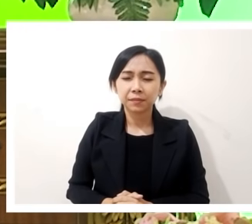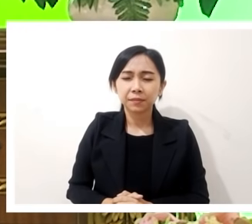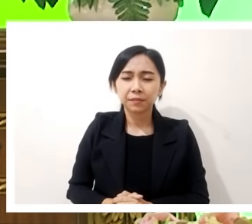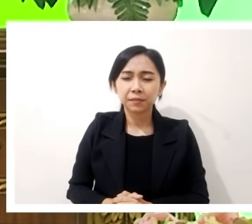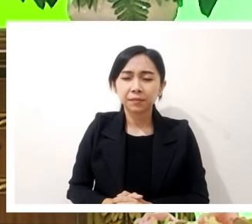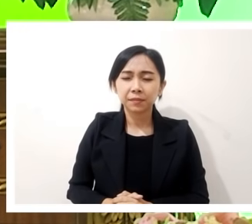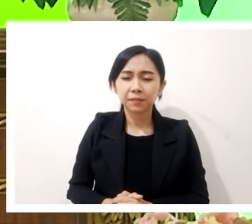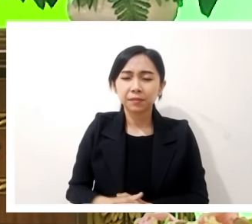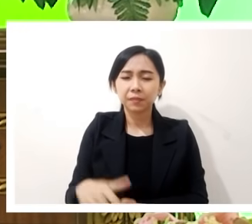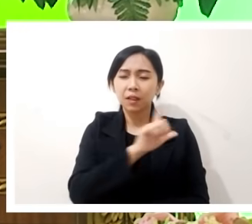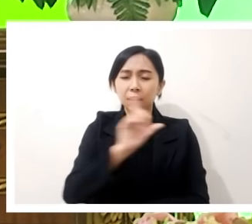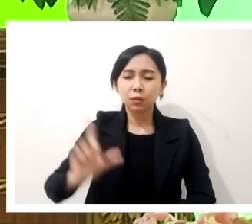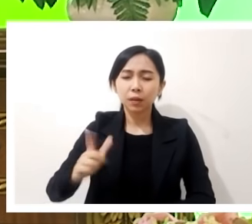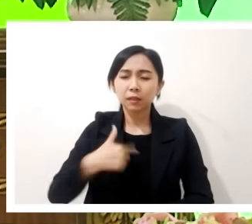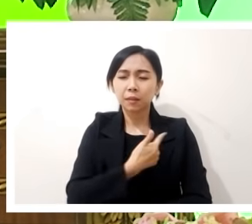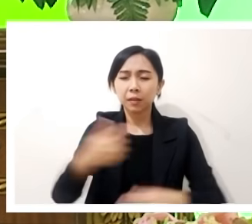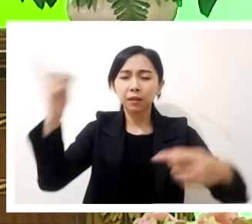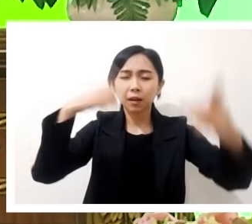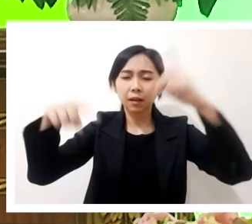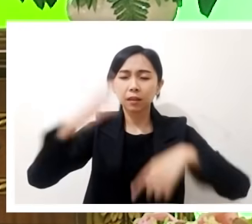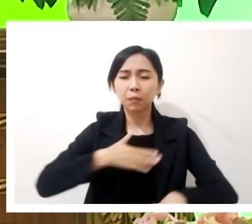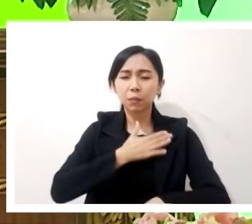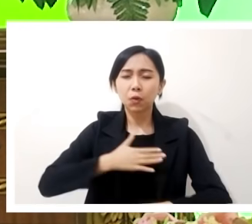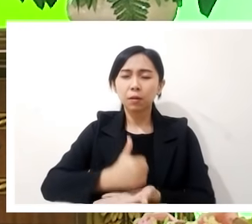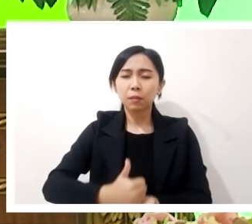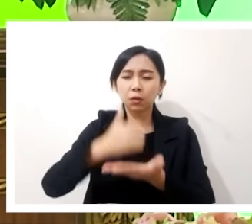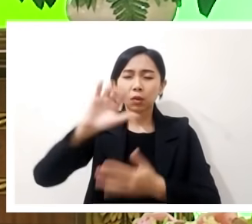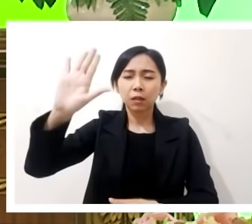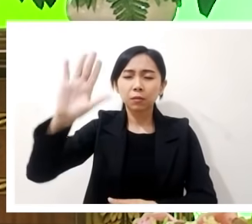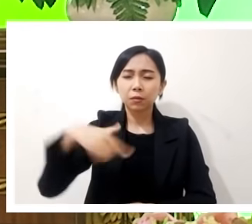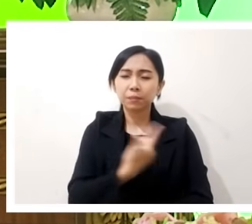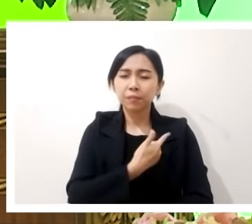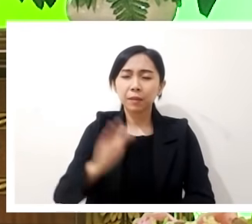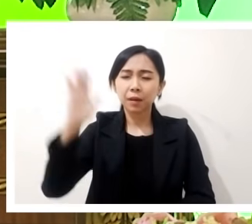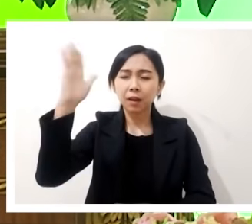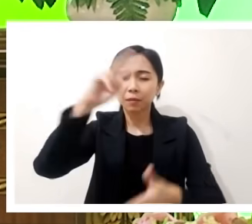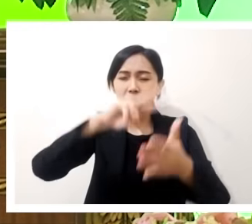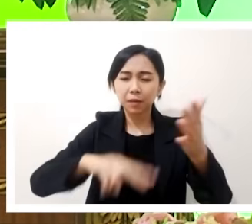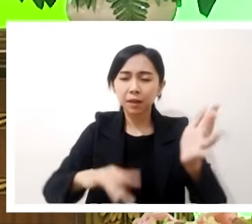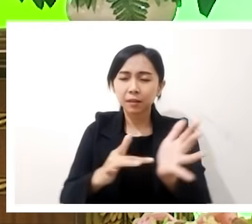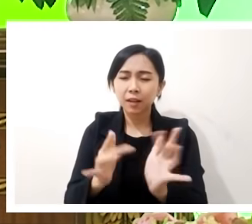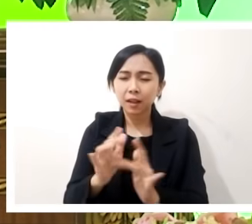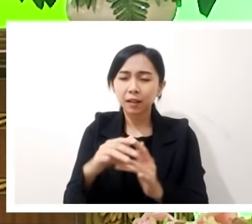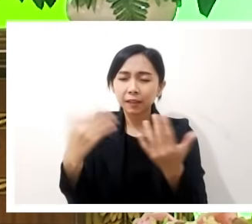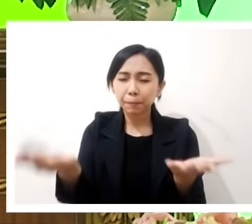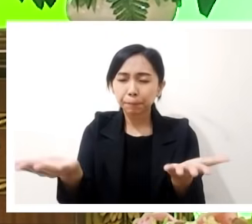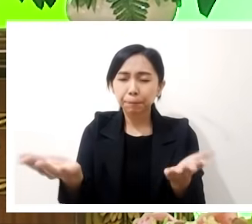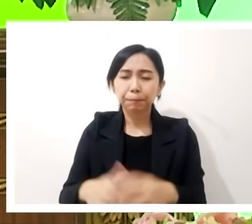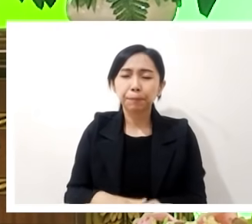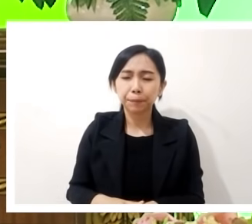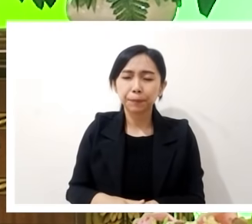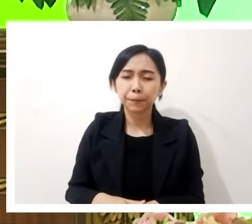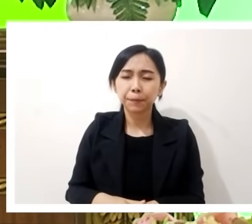Tuhan, kami datang memohon pertolongan-Mu ketika sebentar kami akan membaca Alkitab dan mendengarkan pemberitaan firman Tuhan. Baiklah